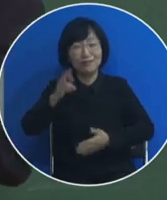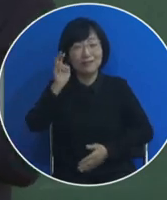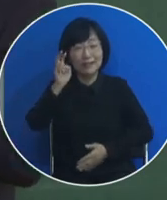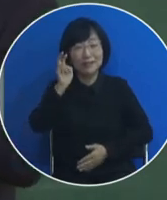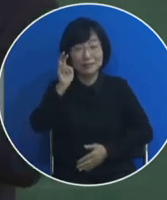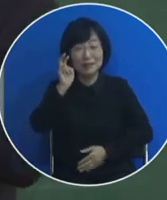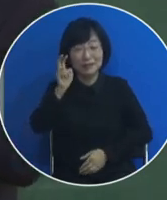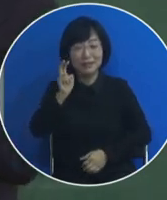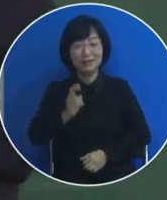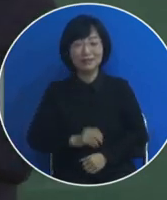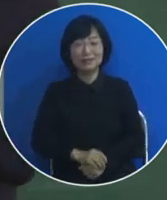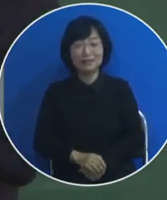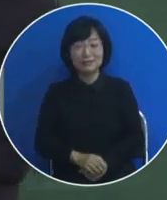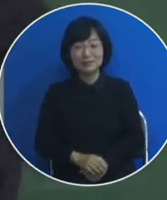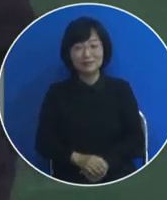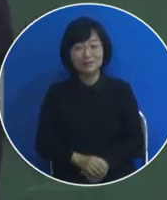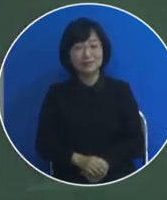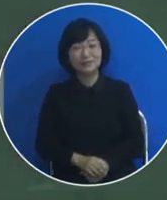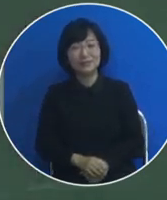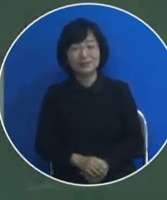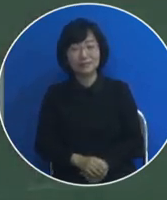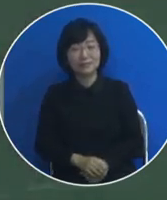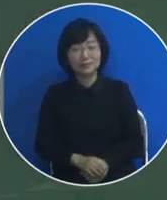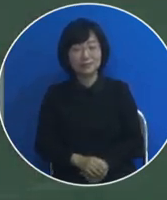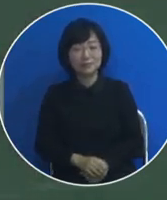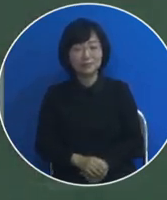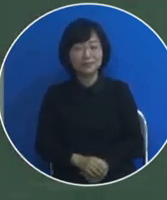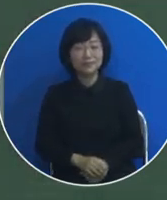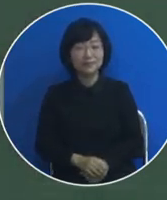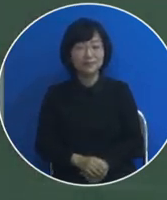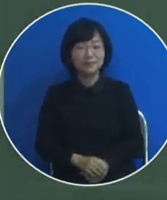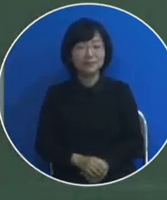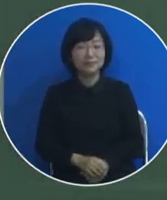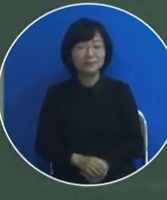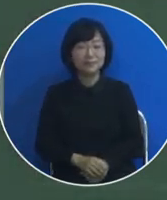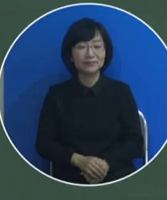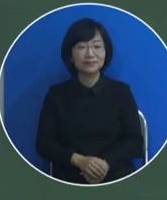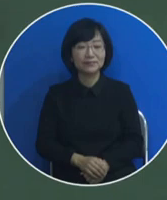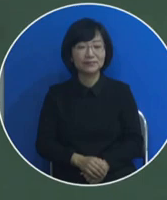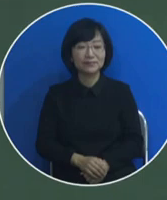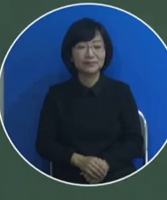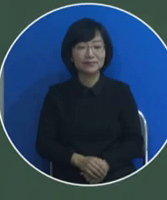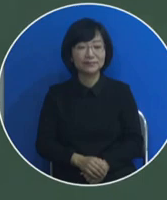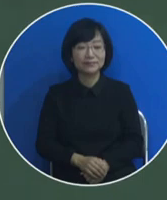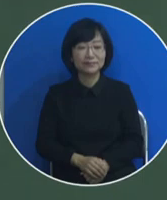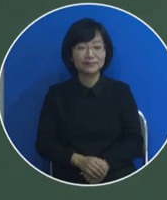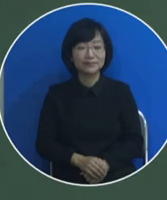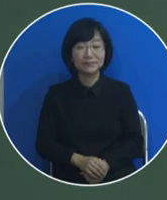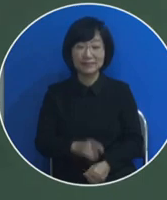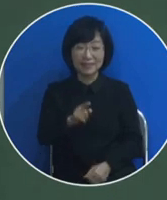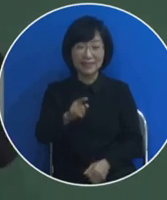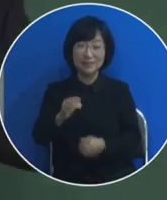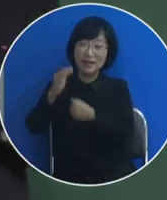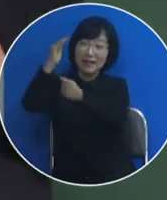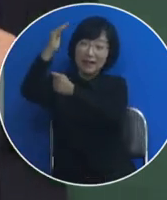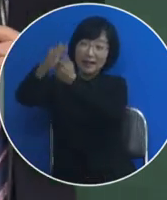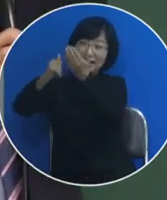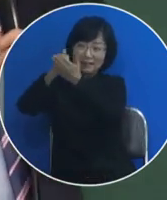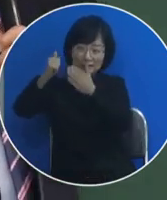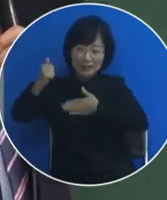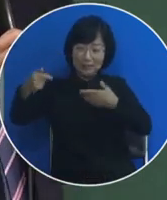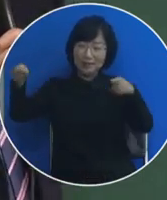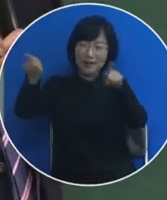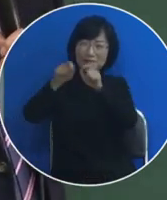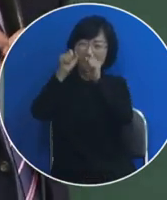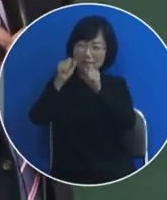말이 아니란 말이야. But that's not what I'm talking about. 실제 이 사람이 이게 안 되고 있는 거예요. That realistically, this is not taking place for this person. 이거는 심각한